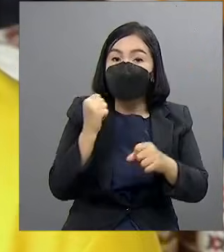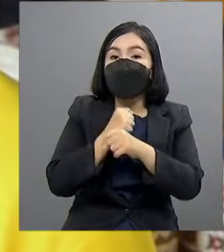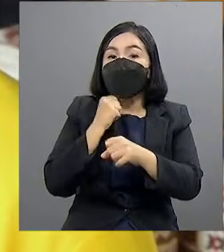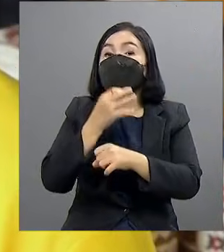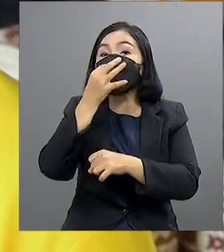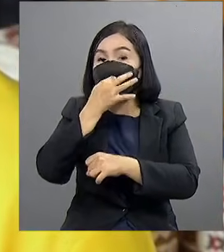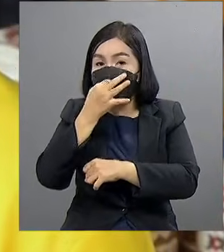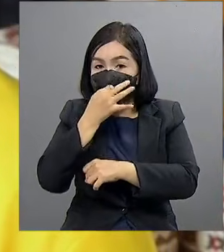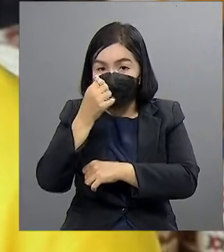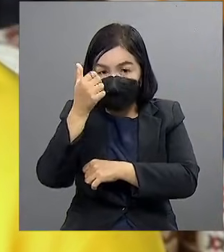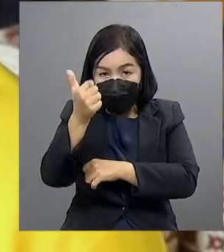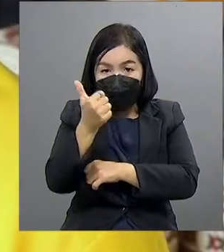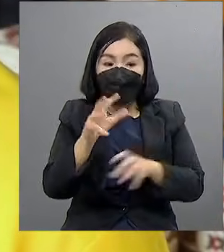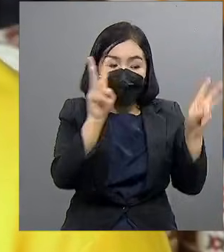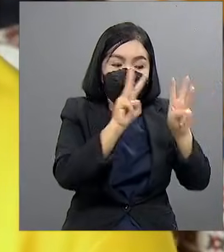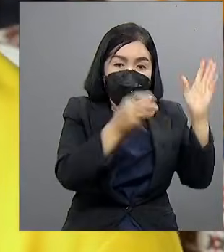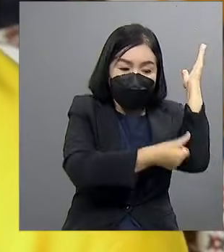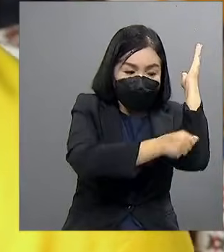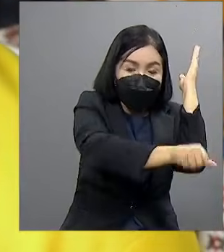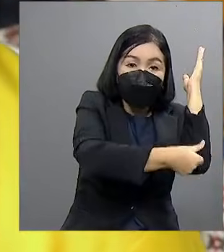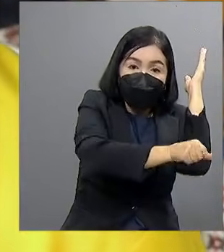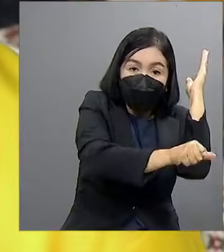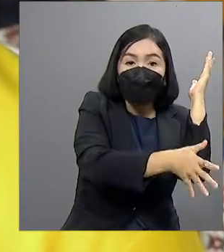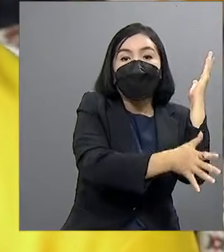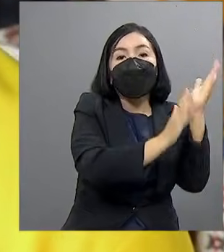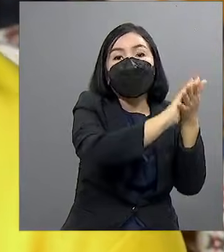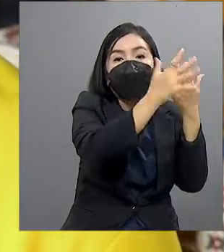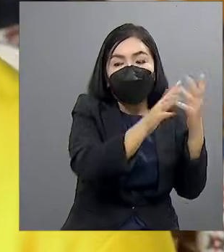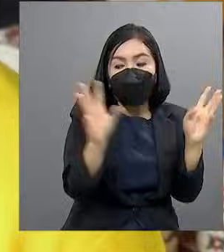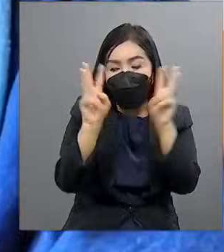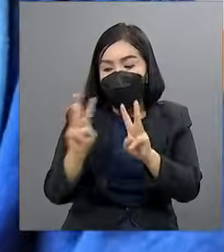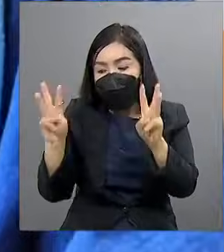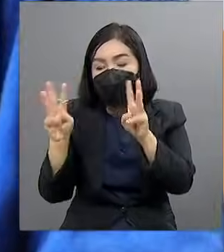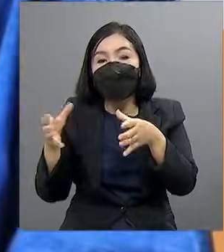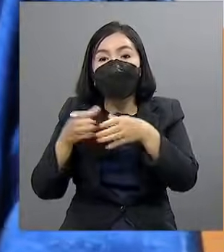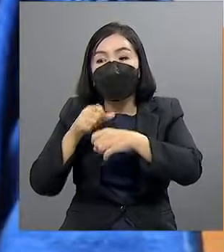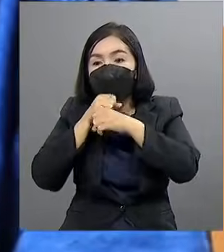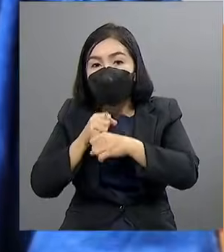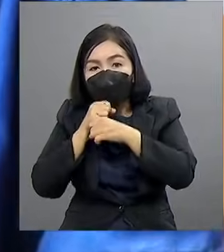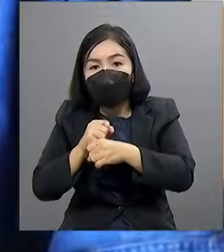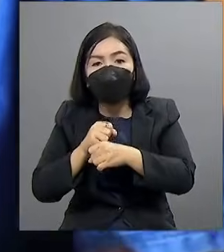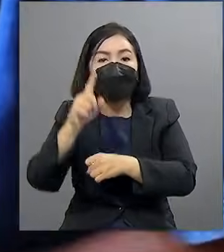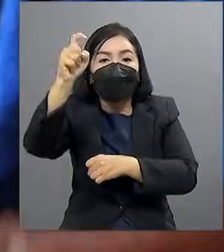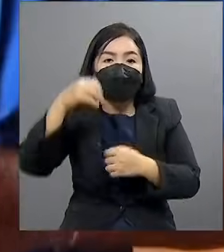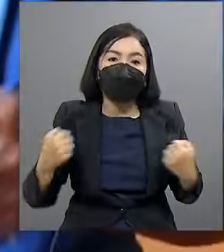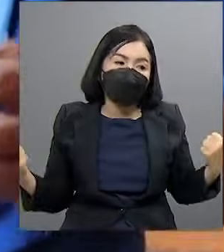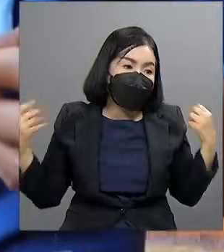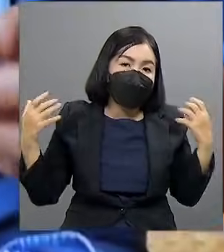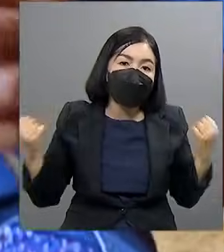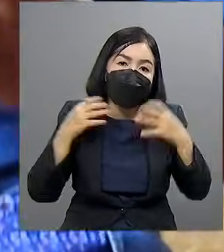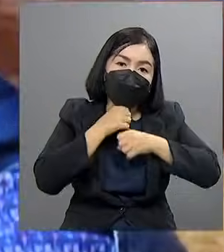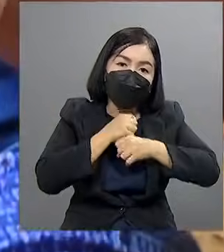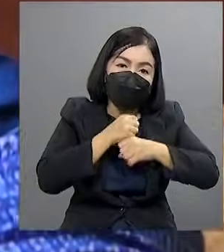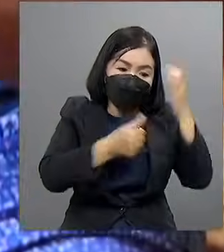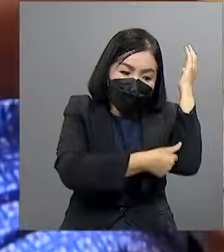หลังจากฤดูทำนาเนาะค่ะเนาะเพราะว่าผู้สูงอายุก็ทำนาไม่ค่อยจะได้เพราะว่าเป็นคนเฒ่าคนแก่เนาะค่ะ